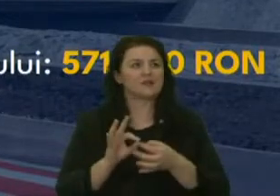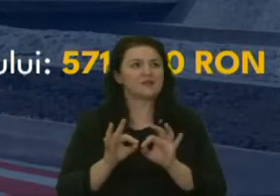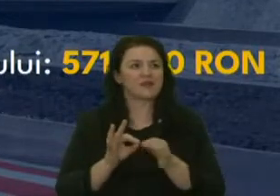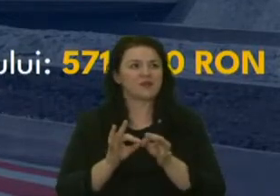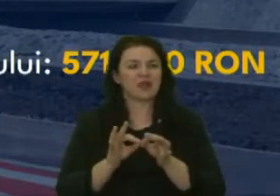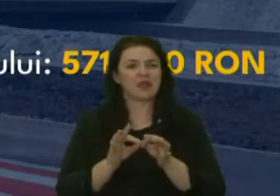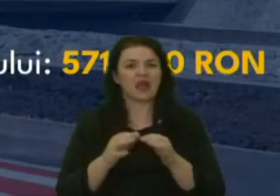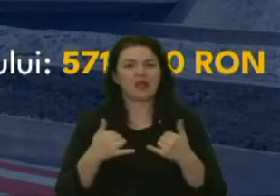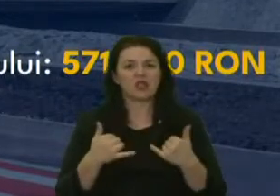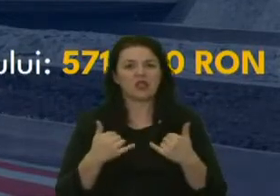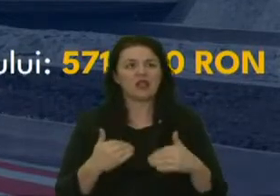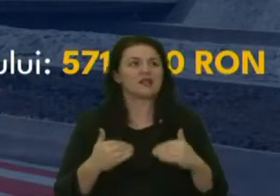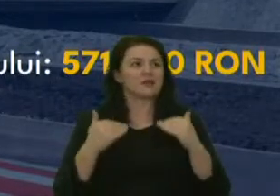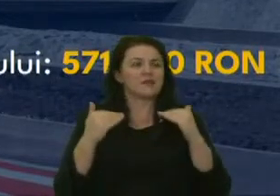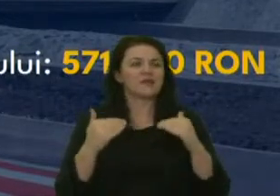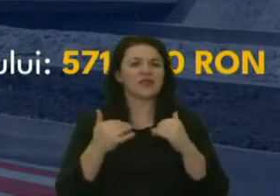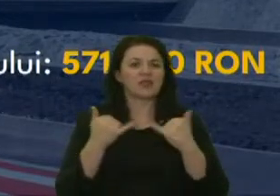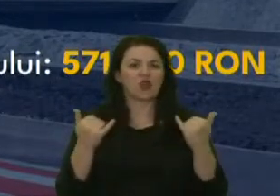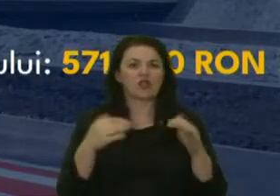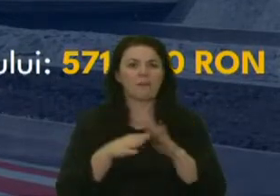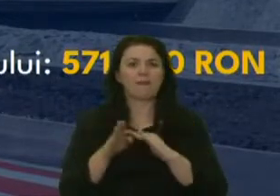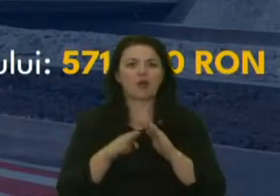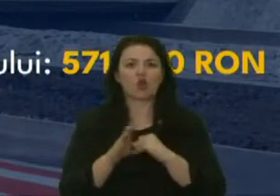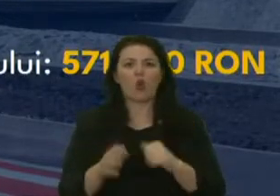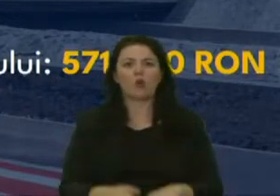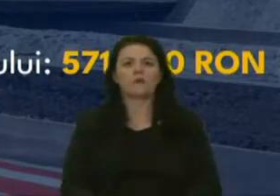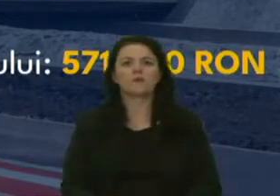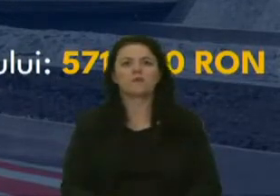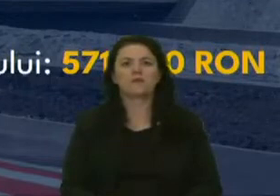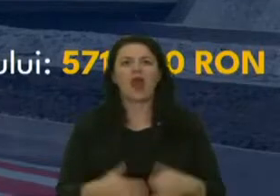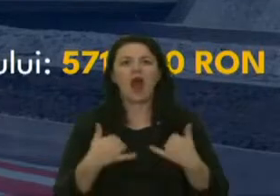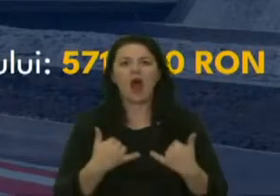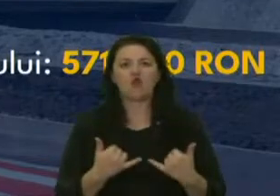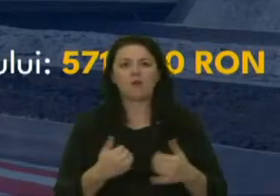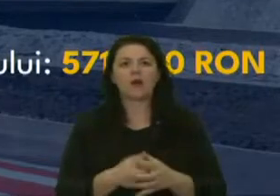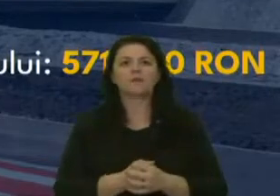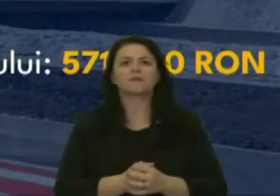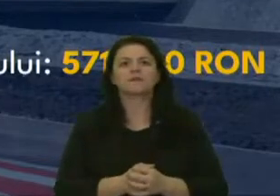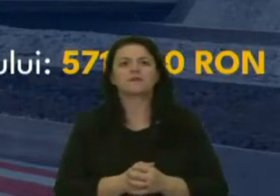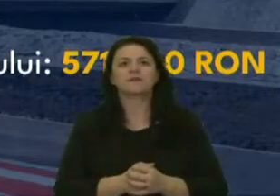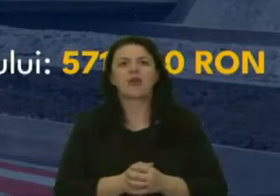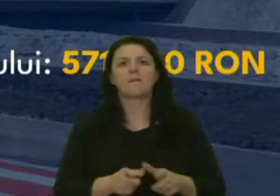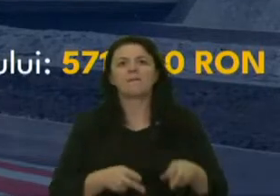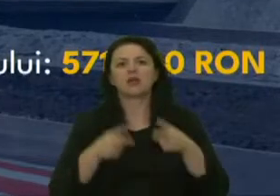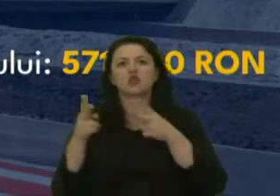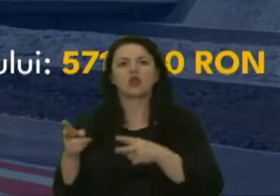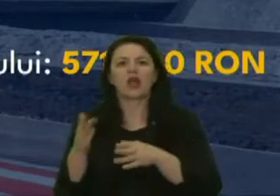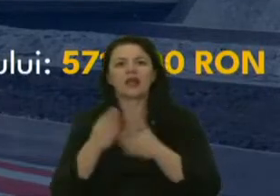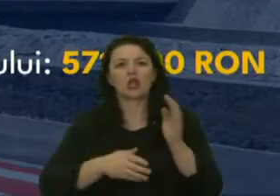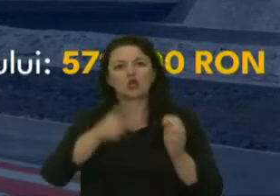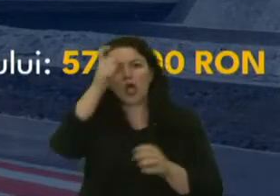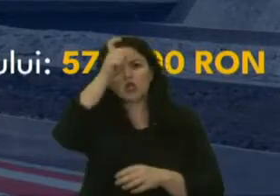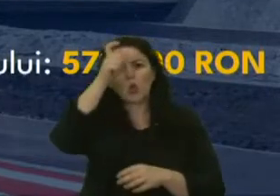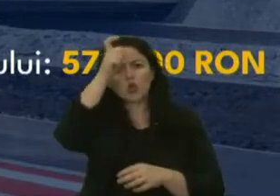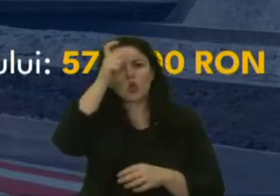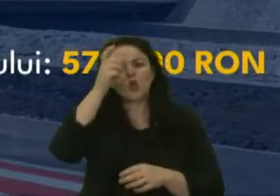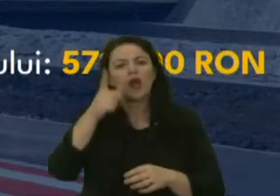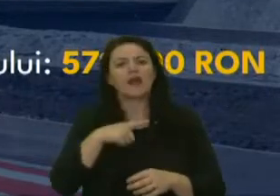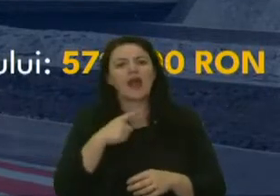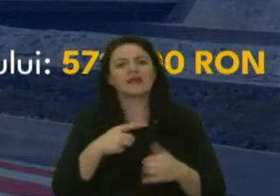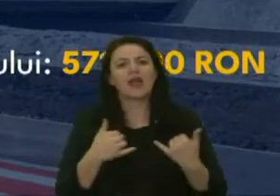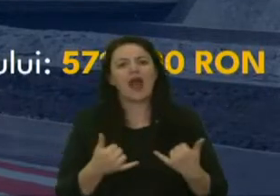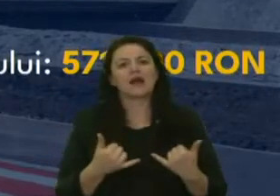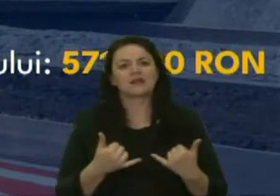exact același stadiu de dezvoltare a proiectului cu metroul acuma pasajul de la tăietura turcului Care este